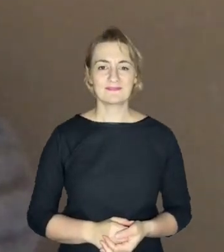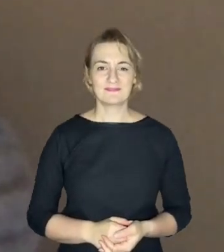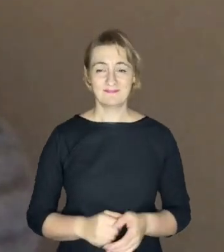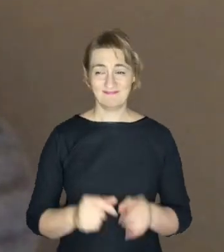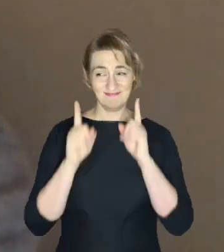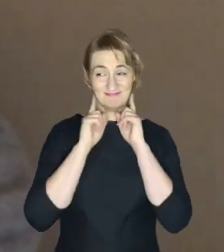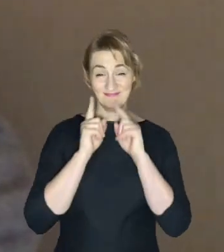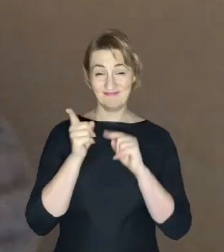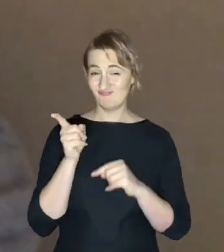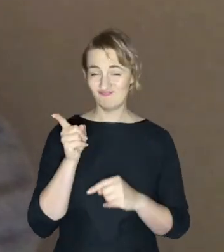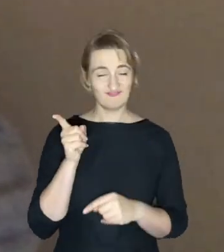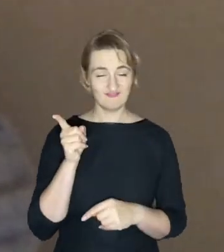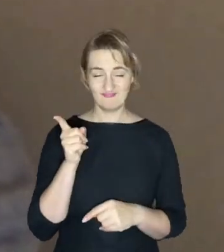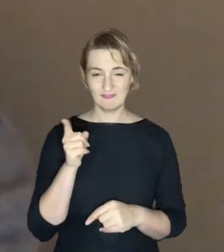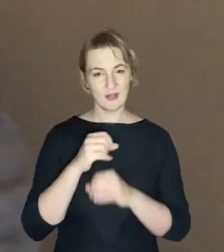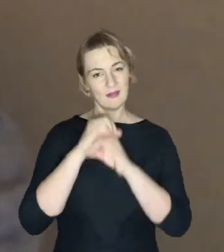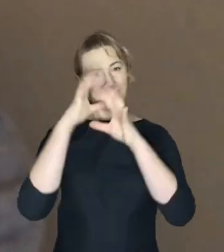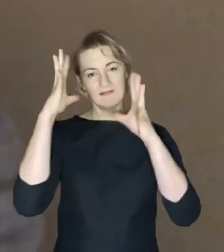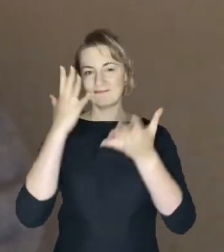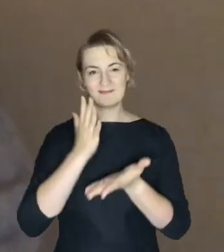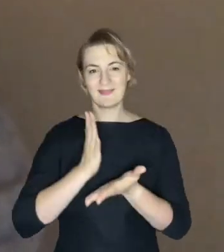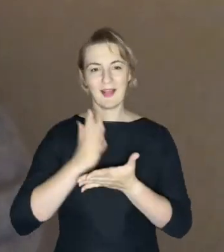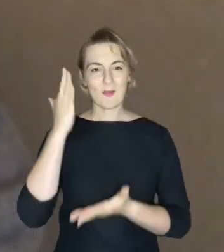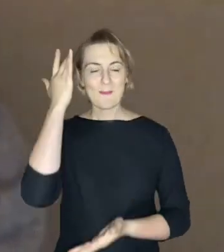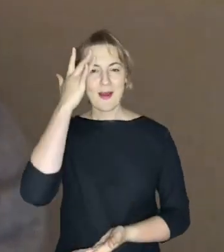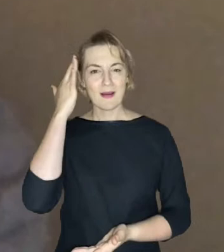Więc no,